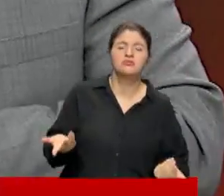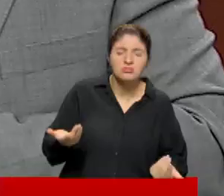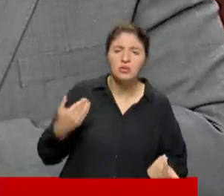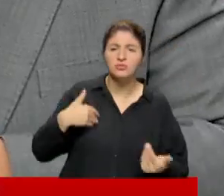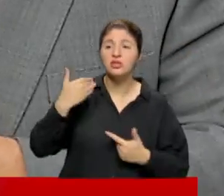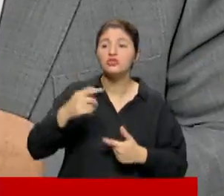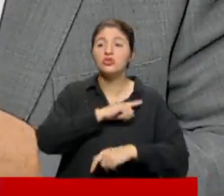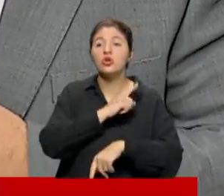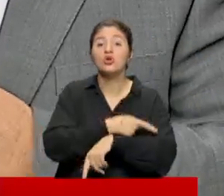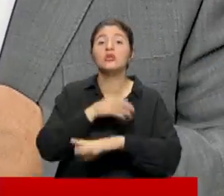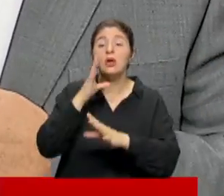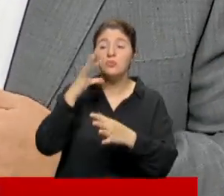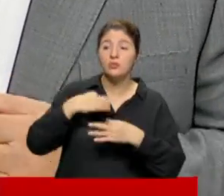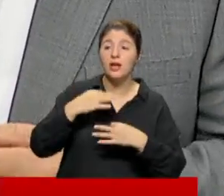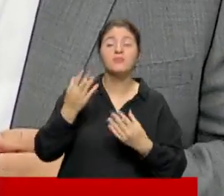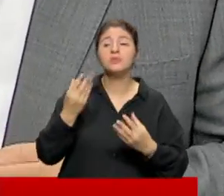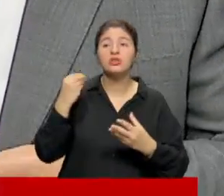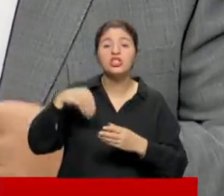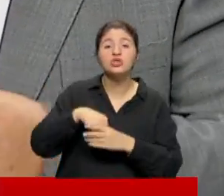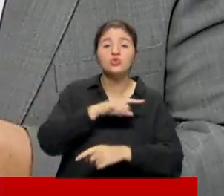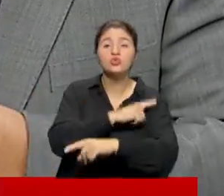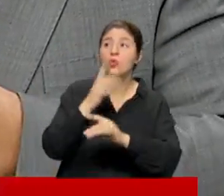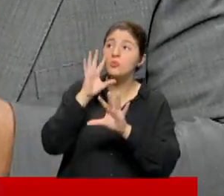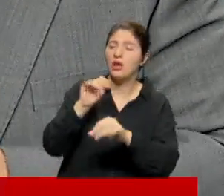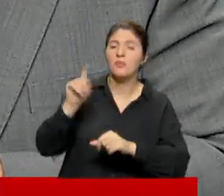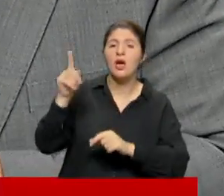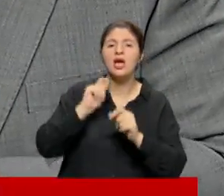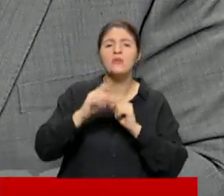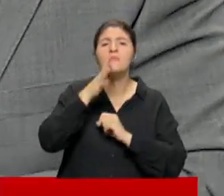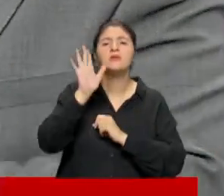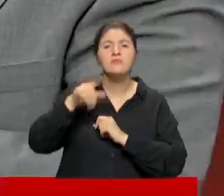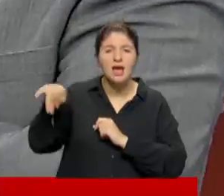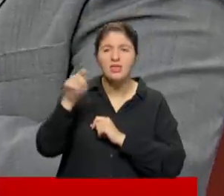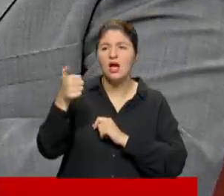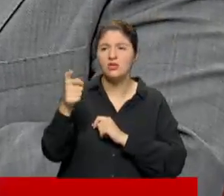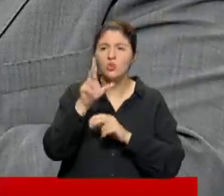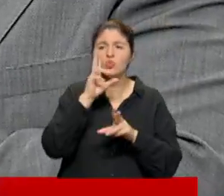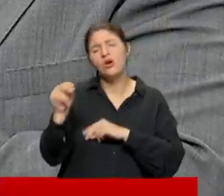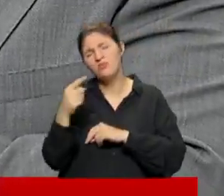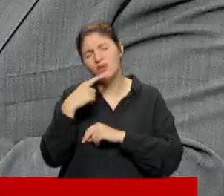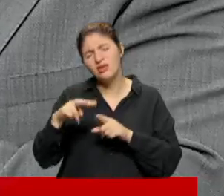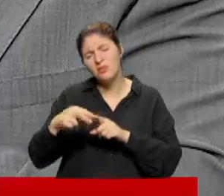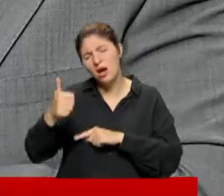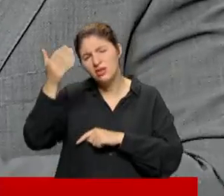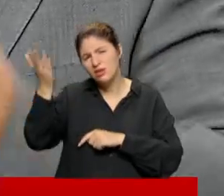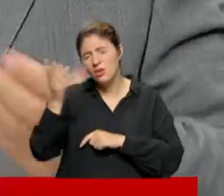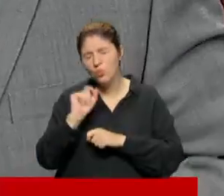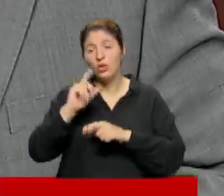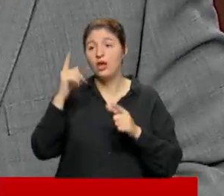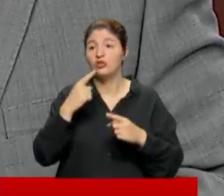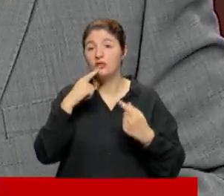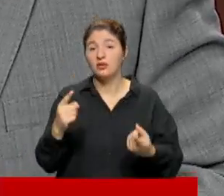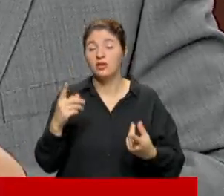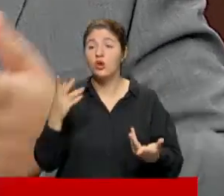dış güç değil müdahale eden bize müdahale eden iç güç ekonomiyi bilmeyen 6 ay uyuyalım dedi Nurettin nebati uyanınca